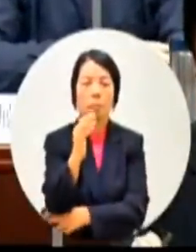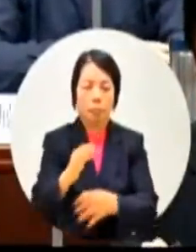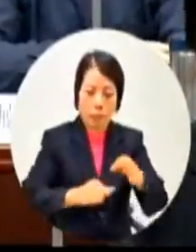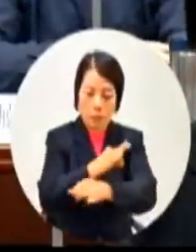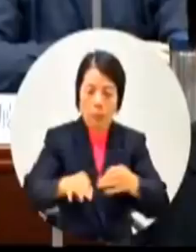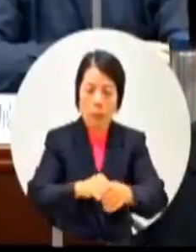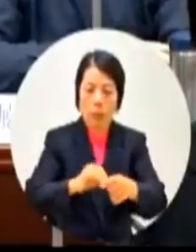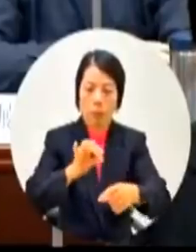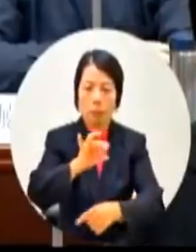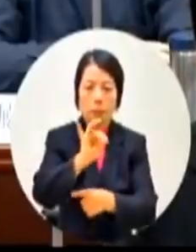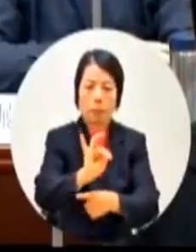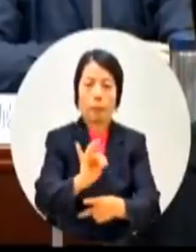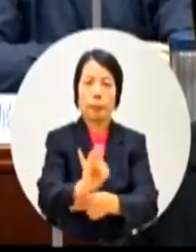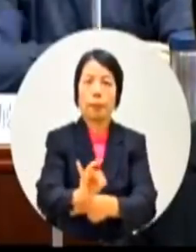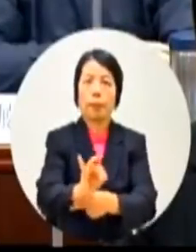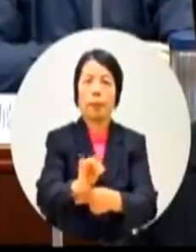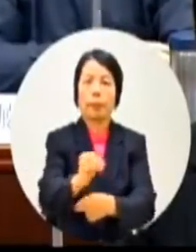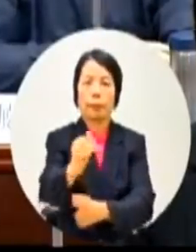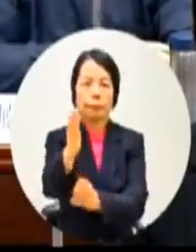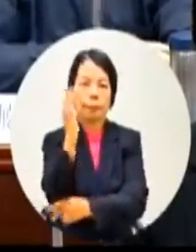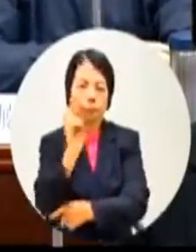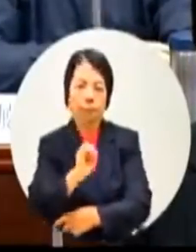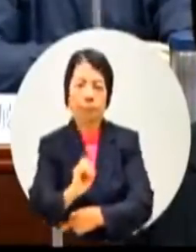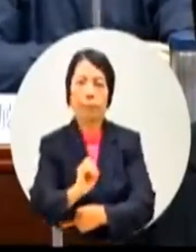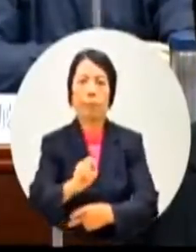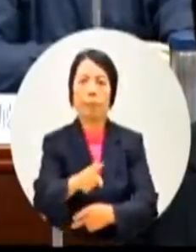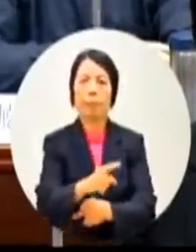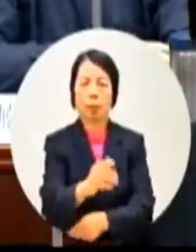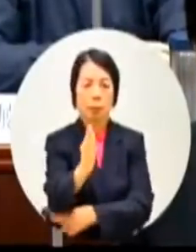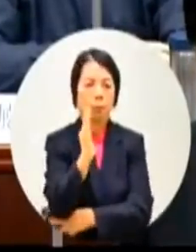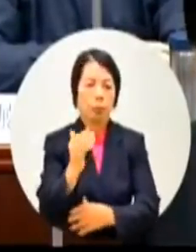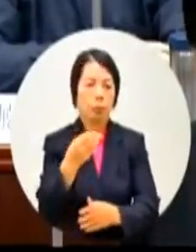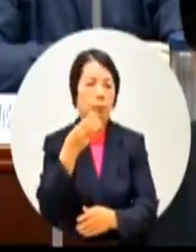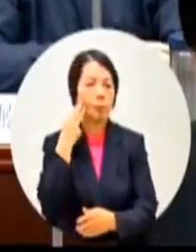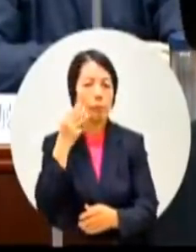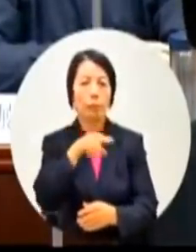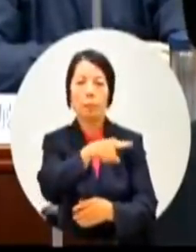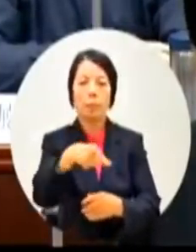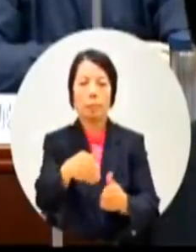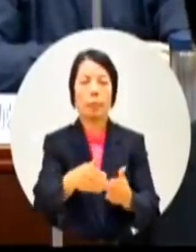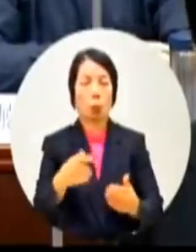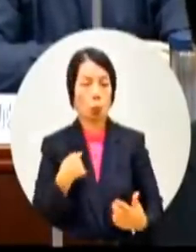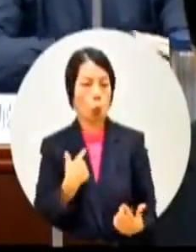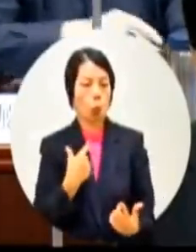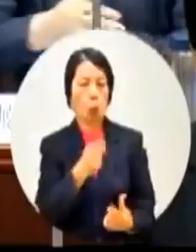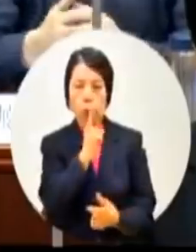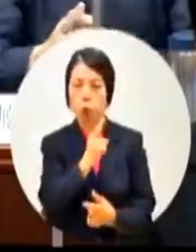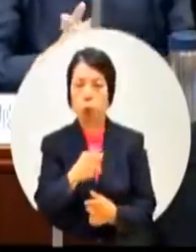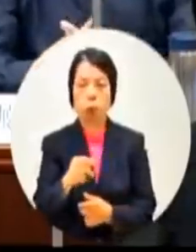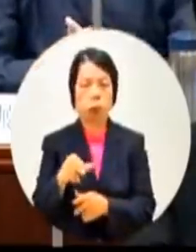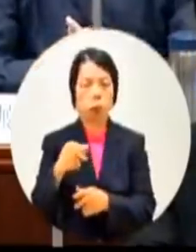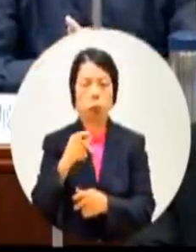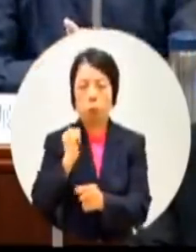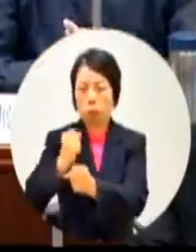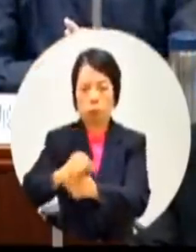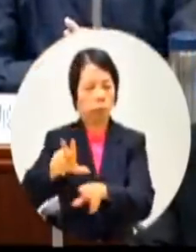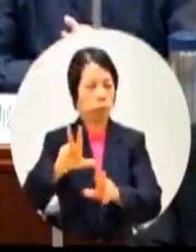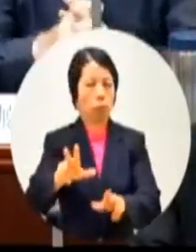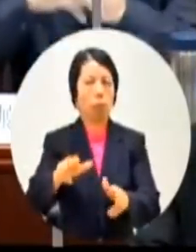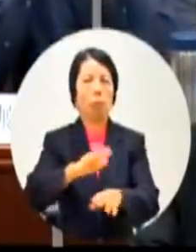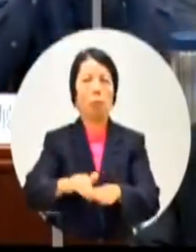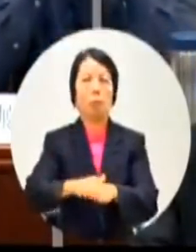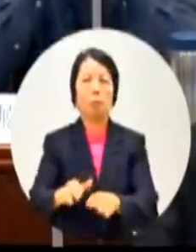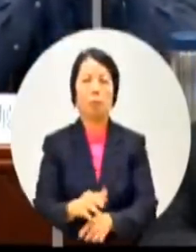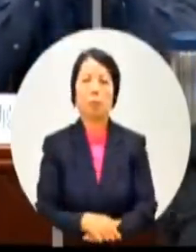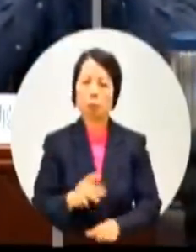上，请放心，我一定秉持这个原则。事实上，各位看我就任二十多天来，一直跟市府团